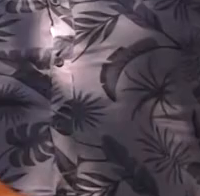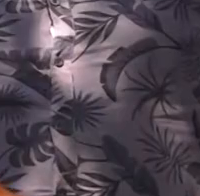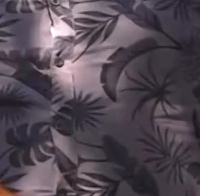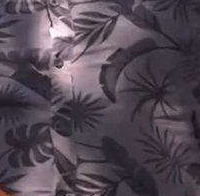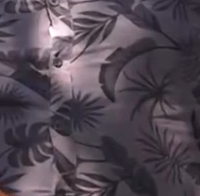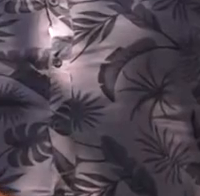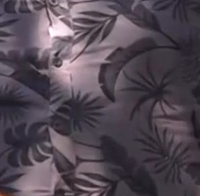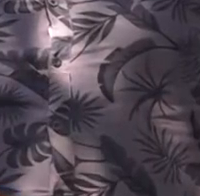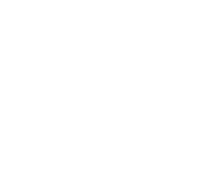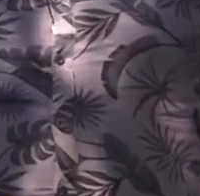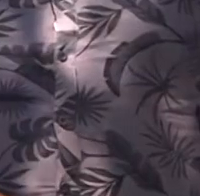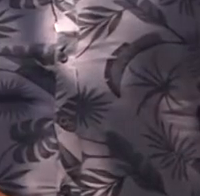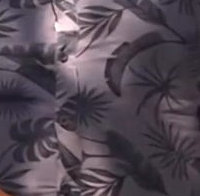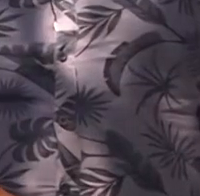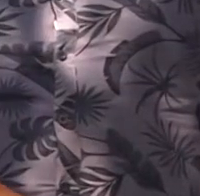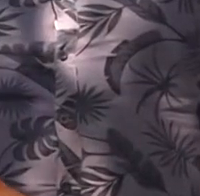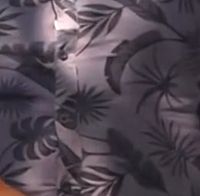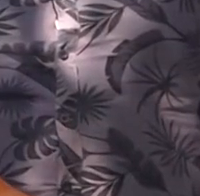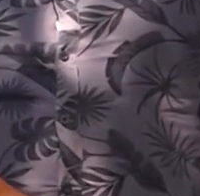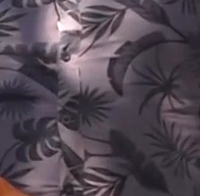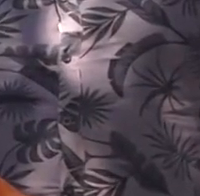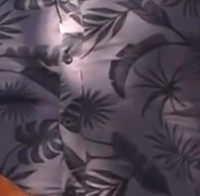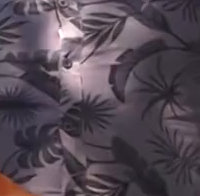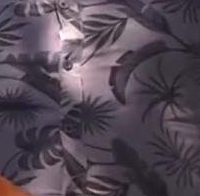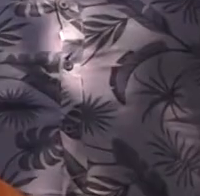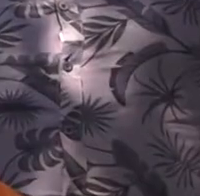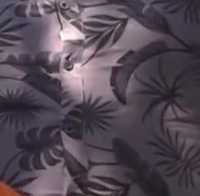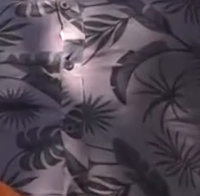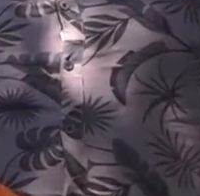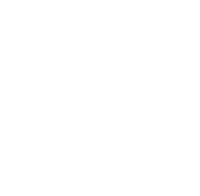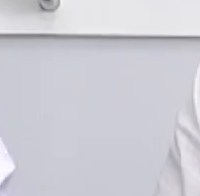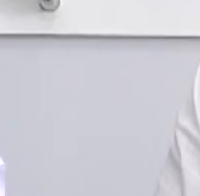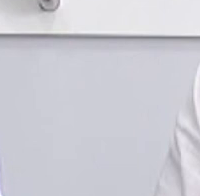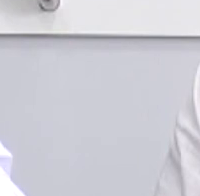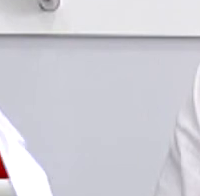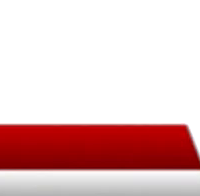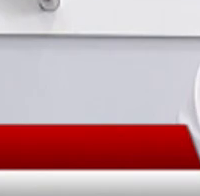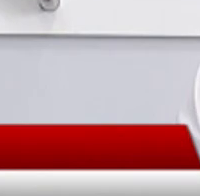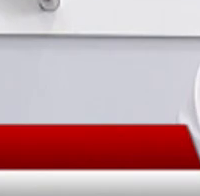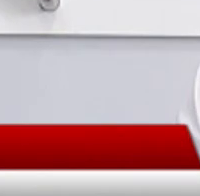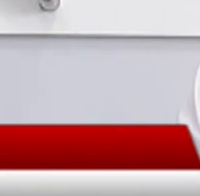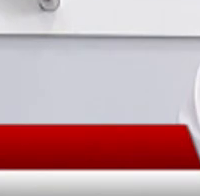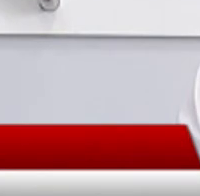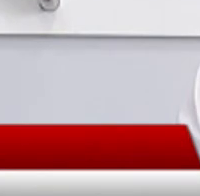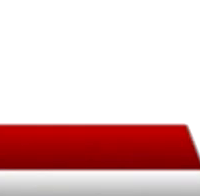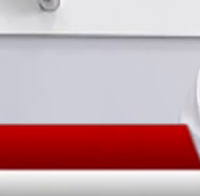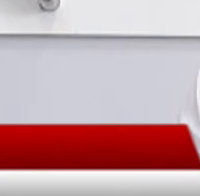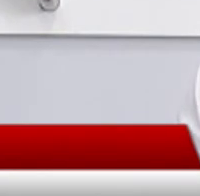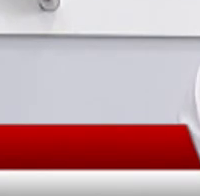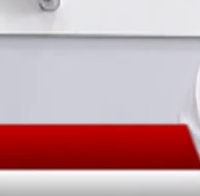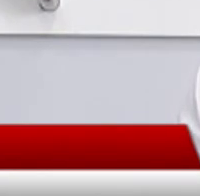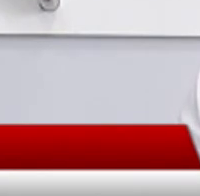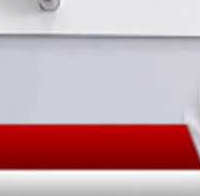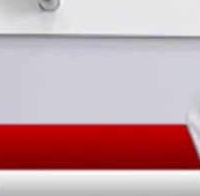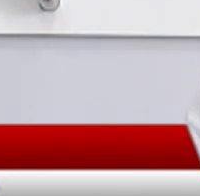ඇමීබා වගේ පක්ෂ බෙදිලා කැඩිලා මේ වෙලාවේ යනවා. ඉතින් අපිට කියන්න බෑ කොමක්ද සිදුවෙන්නේ කියලා. මම දැක්ක ඊයේ පෙරේදා සිරිසේන මහත්තයා කියනවා එයා